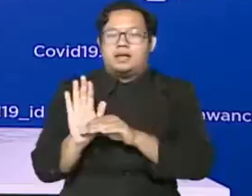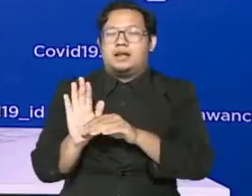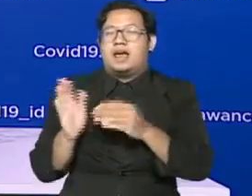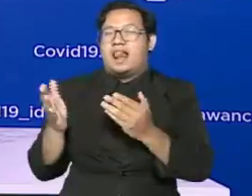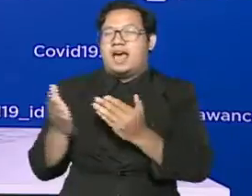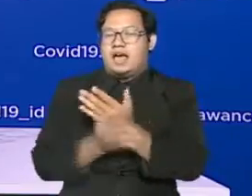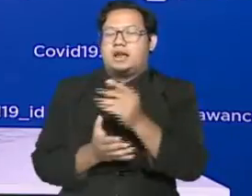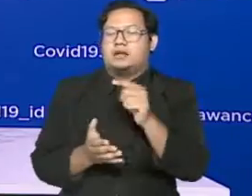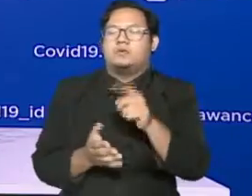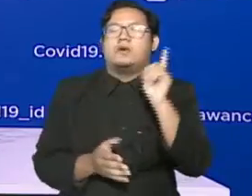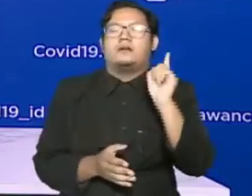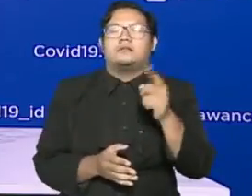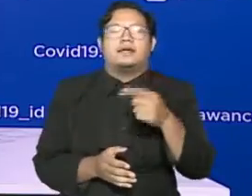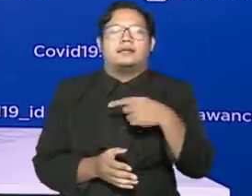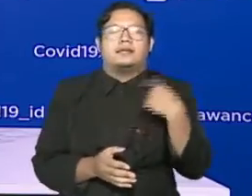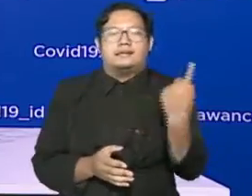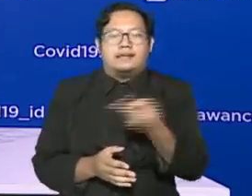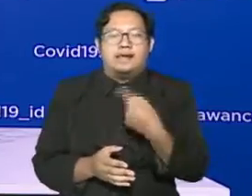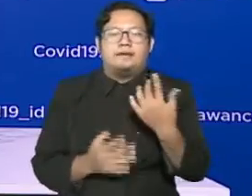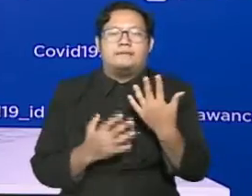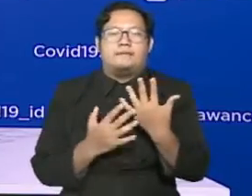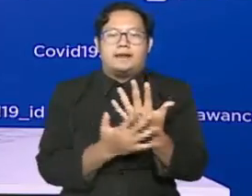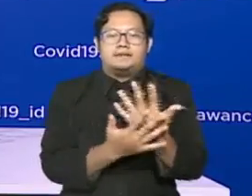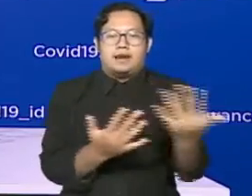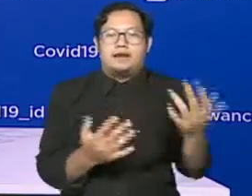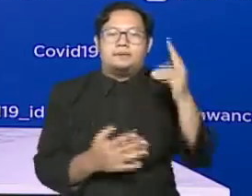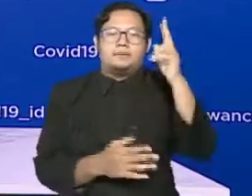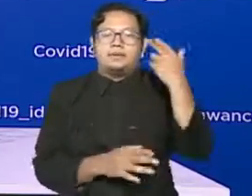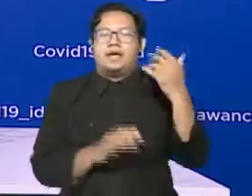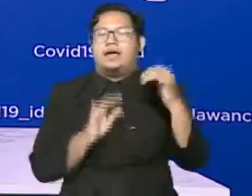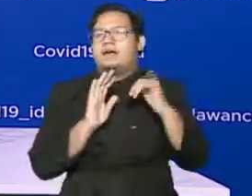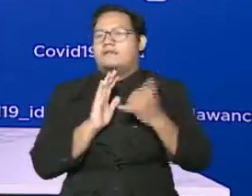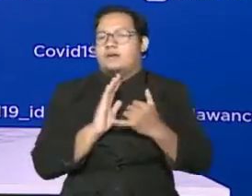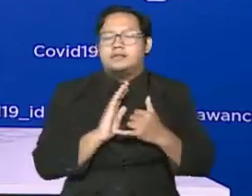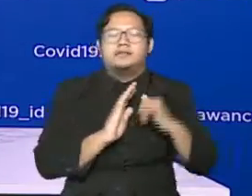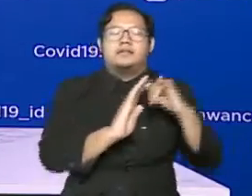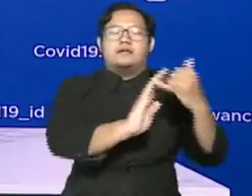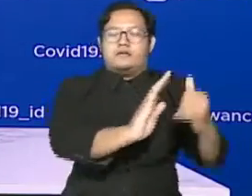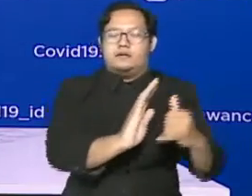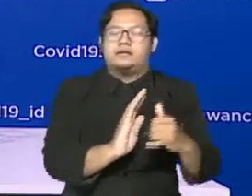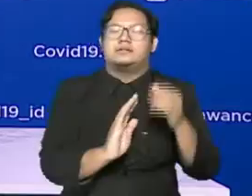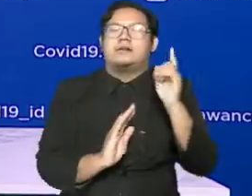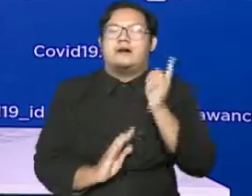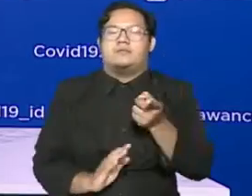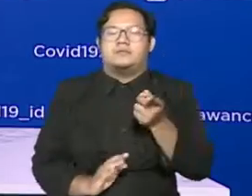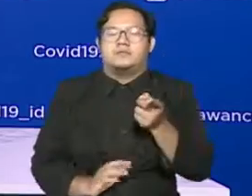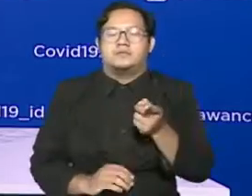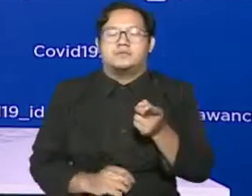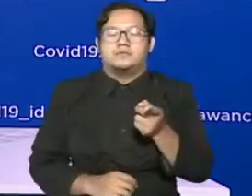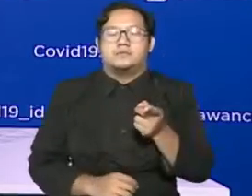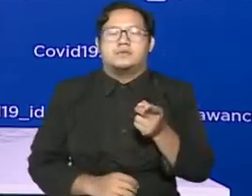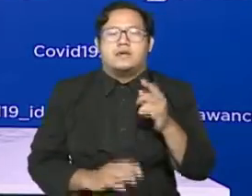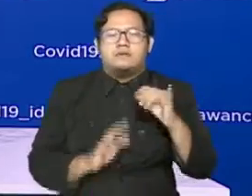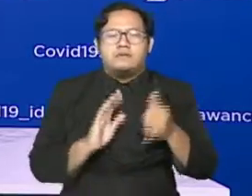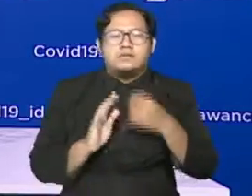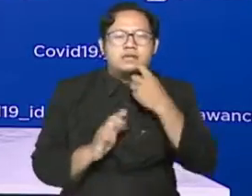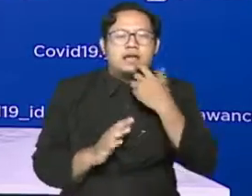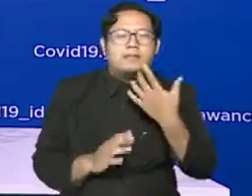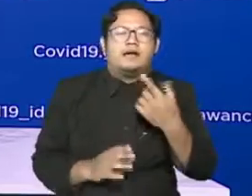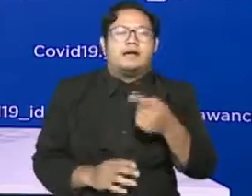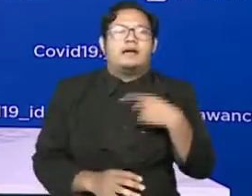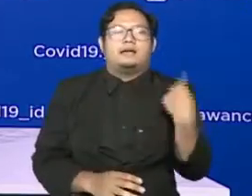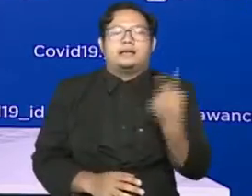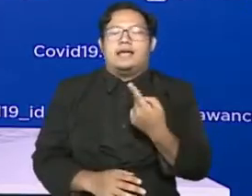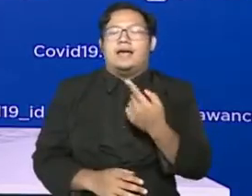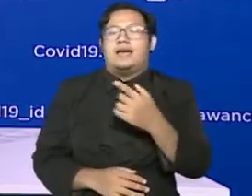baik bagi pemerintah maupun masyarakat untuk sama-sama mengevaluasi sejauhmana kita mampu menjalankan upaya